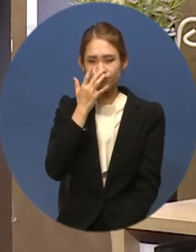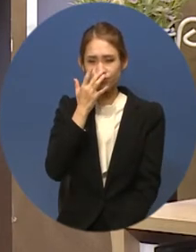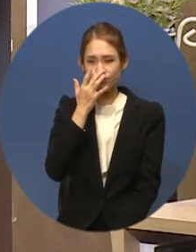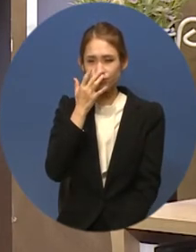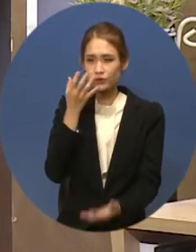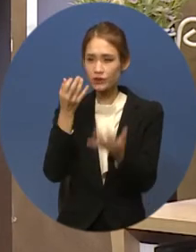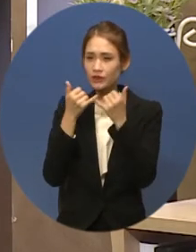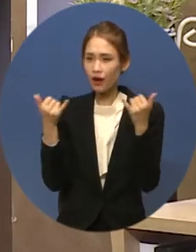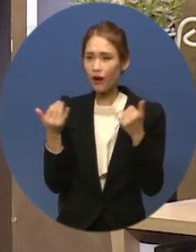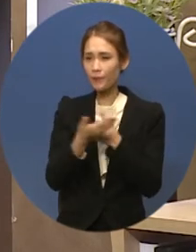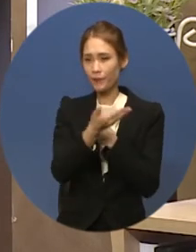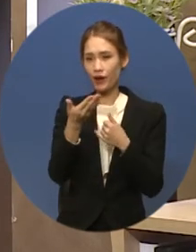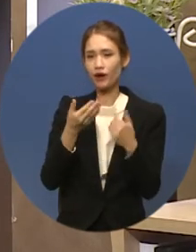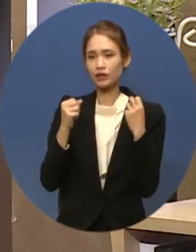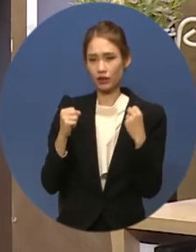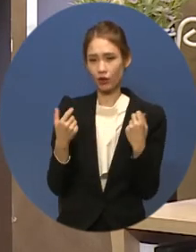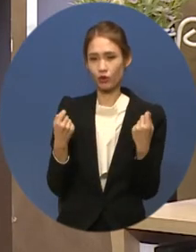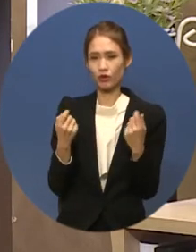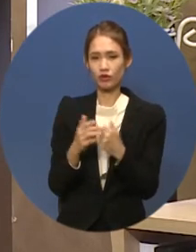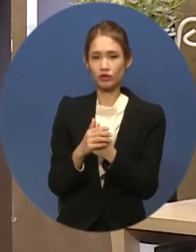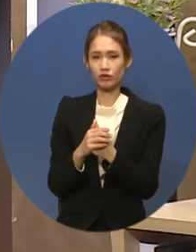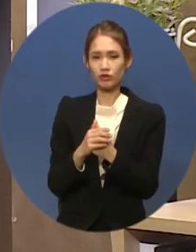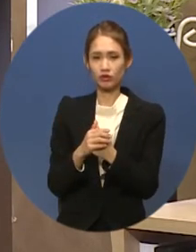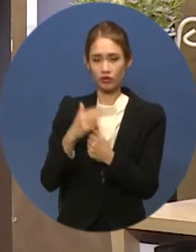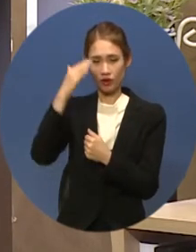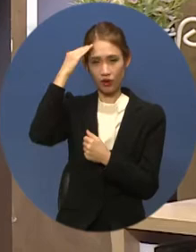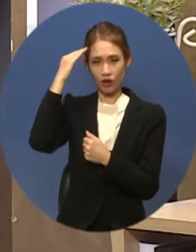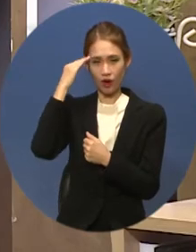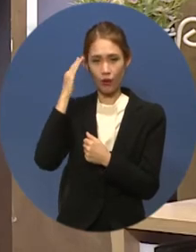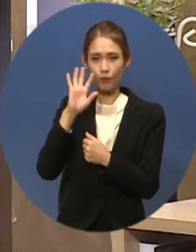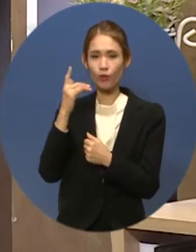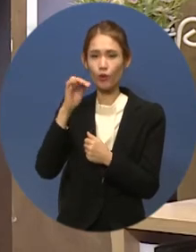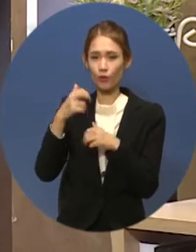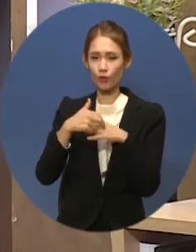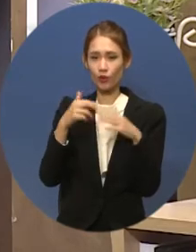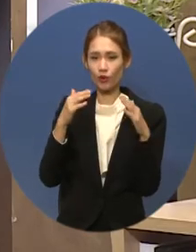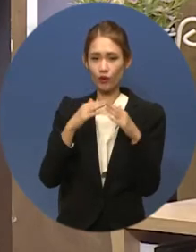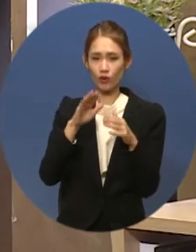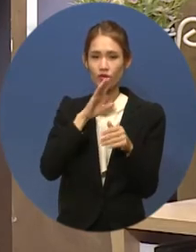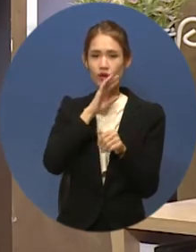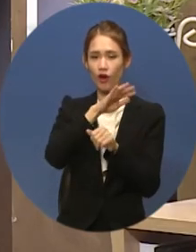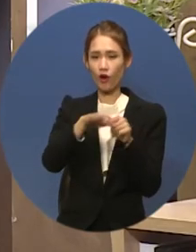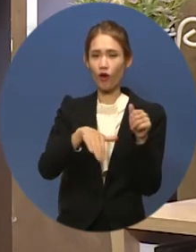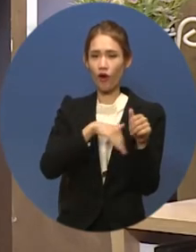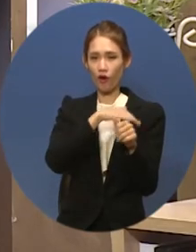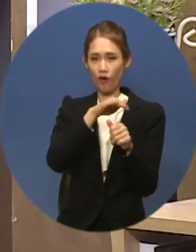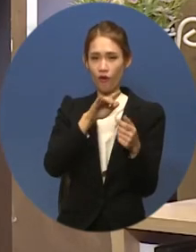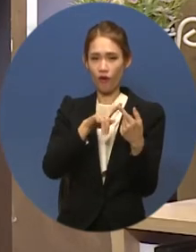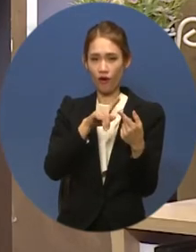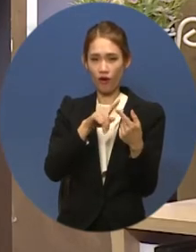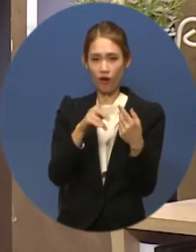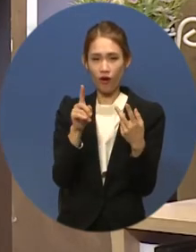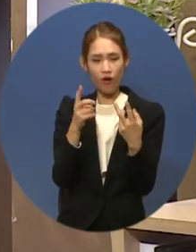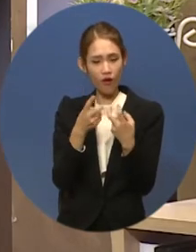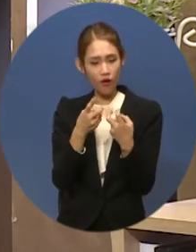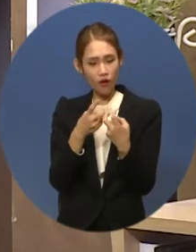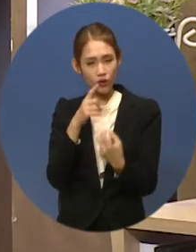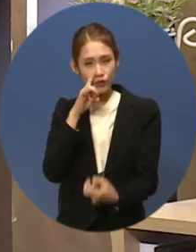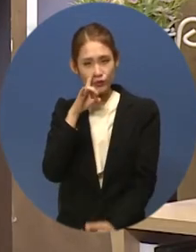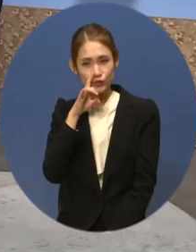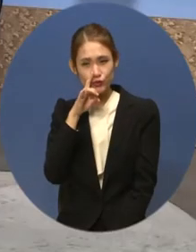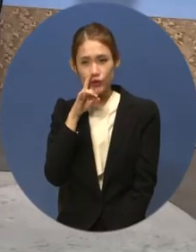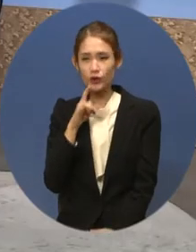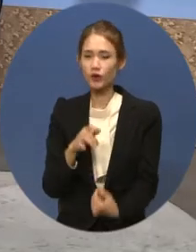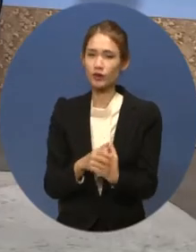같아요 예 어 우리 나라 이 본 병원은 현재 얼마정도 있는지 아니면 은 또 이 현황은 어떤지 좀 궁금하거든요